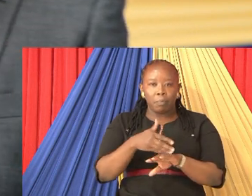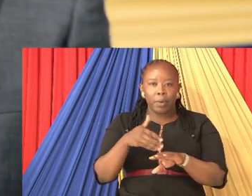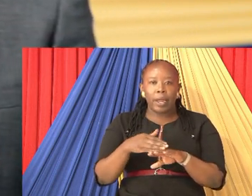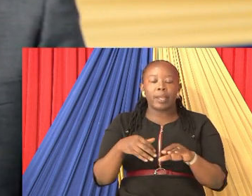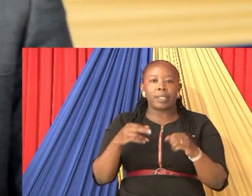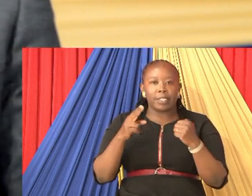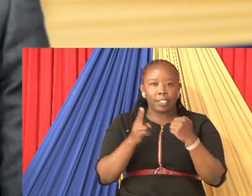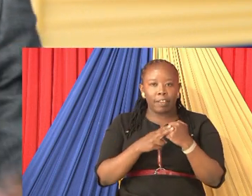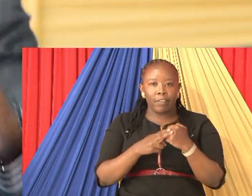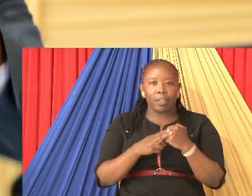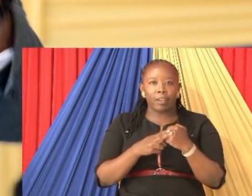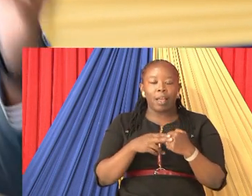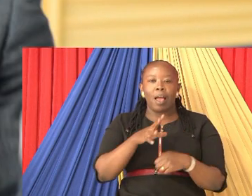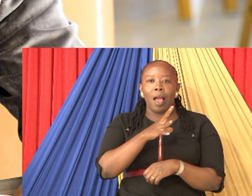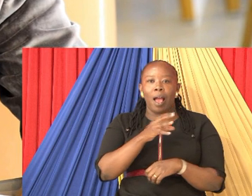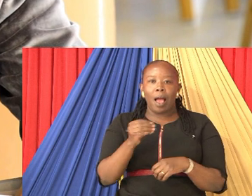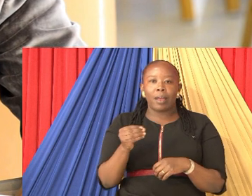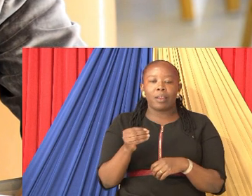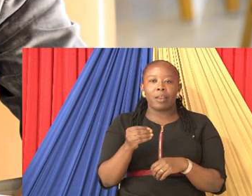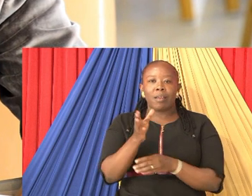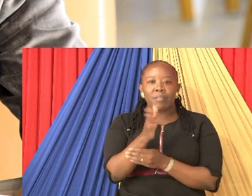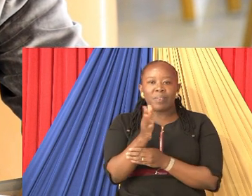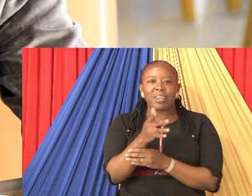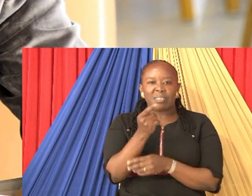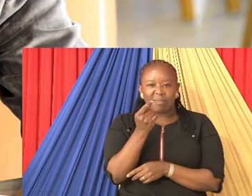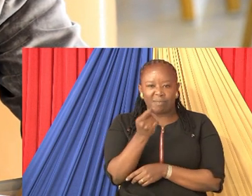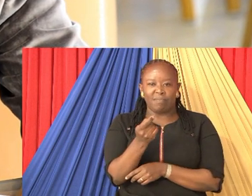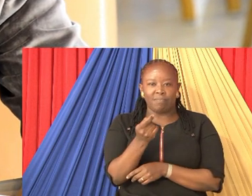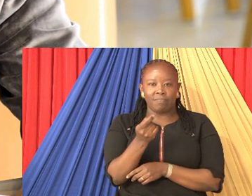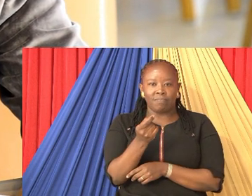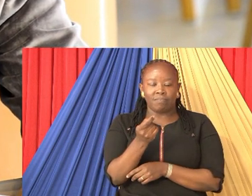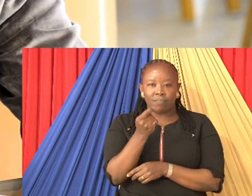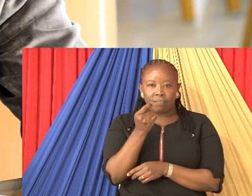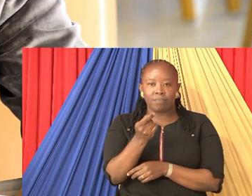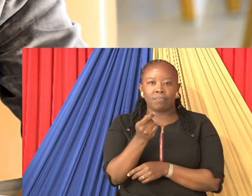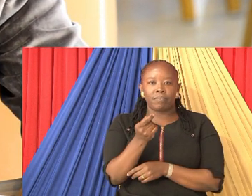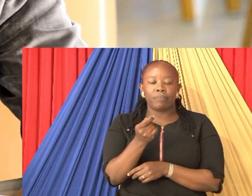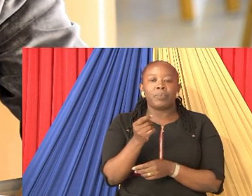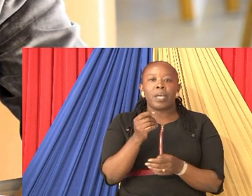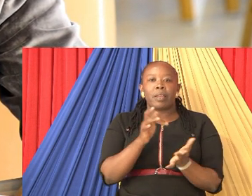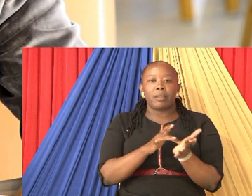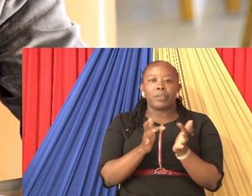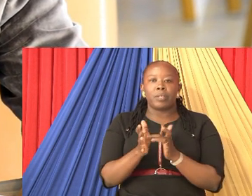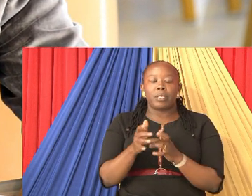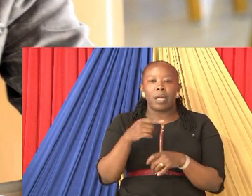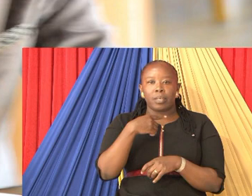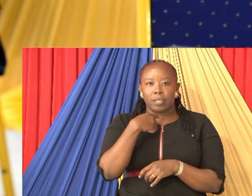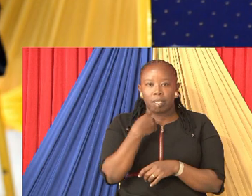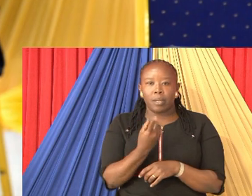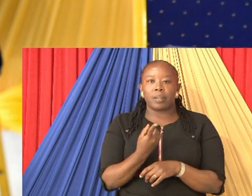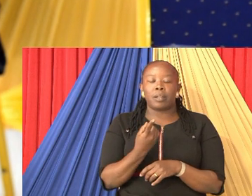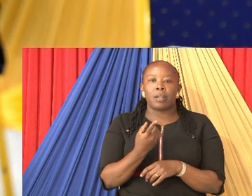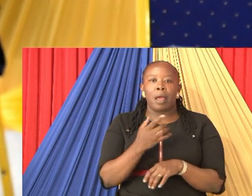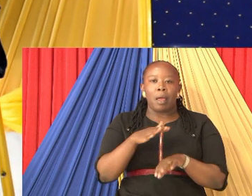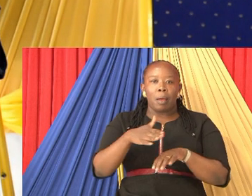saba na visamaki vichache, hata hatujaambiwa. Na Yesu akawaagiza watu waketi